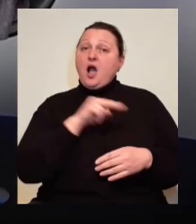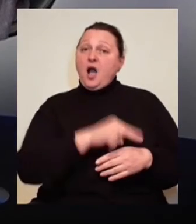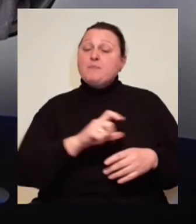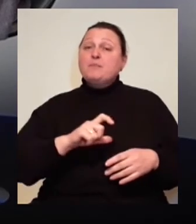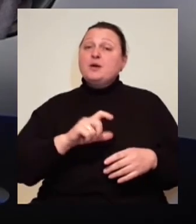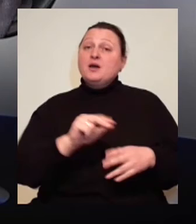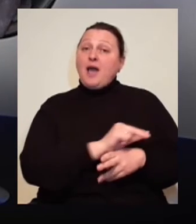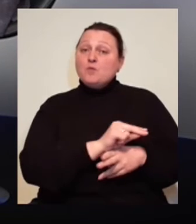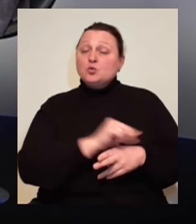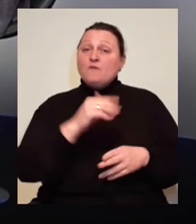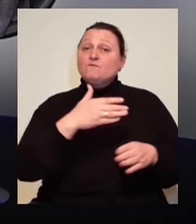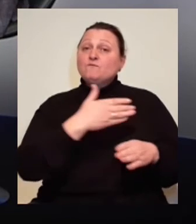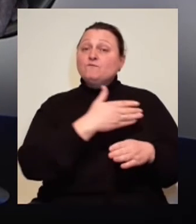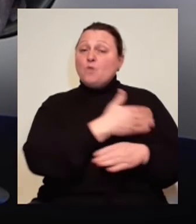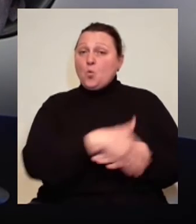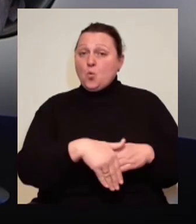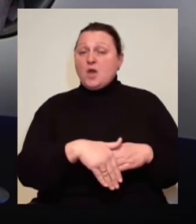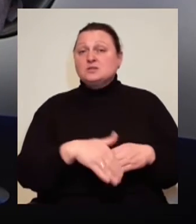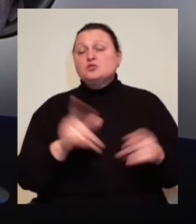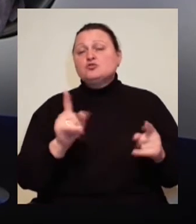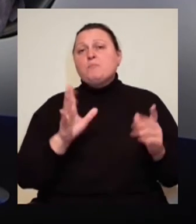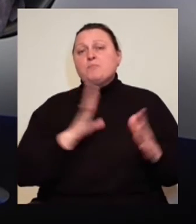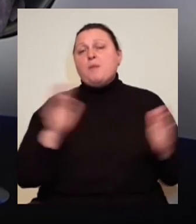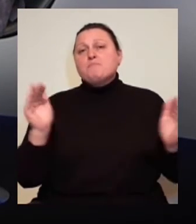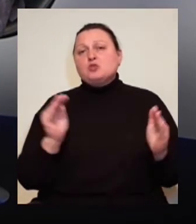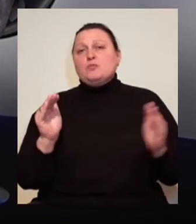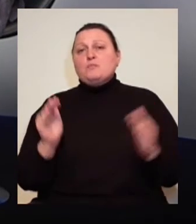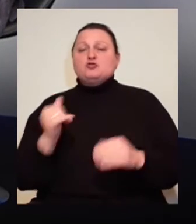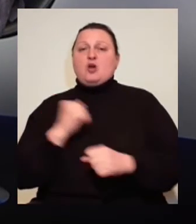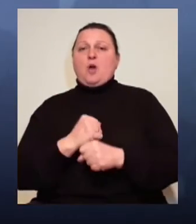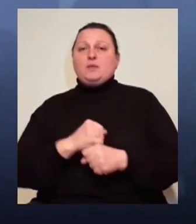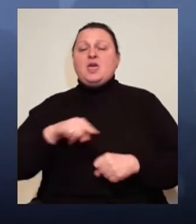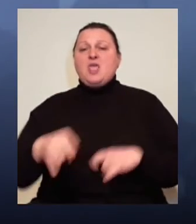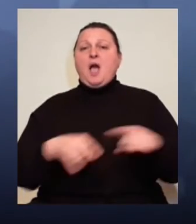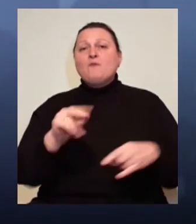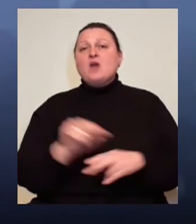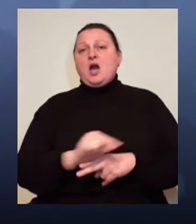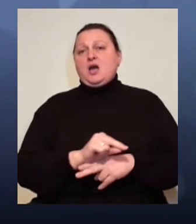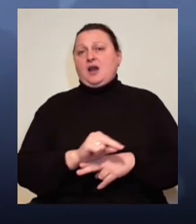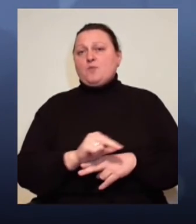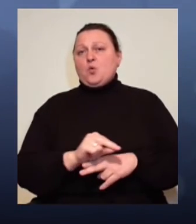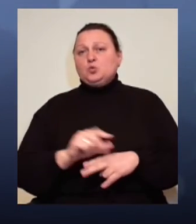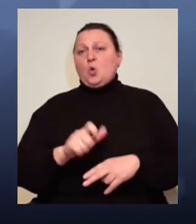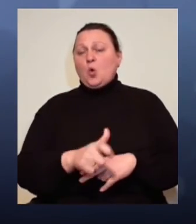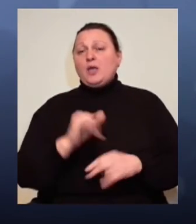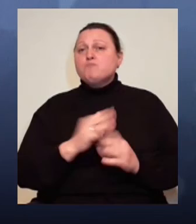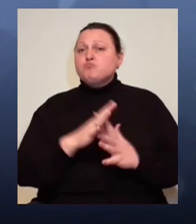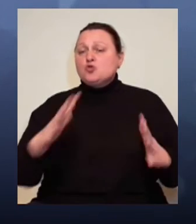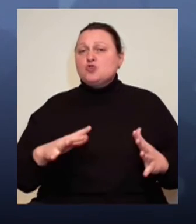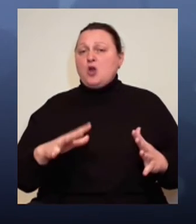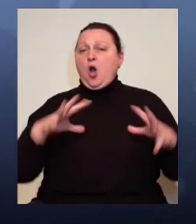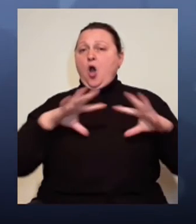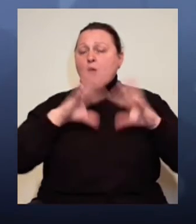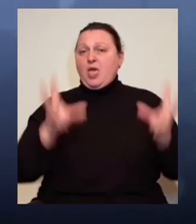щоб з кожним роком робити менший об'єм ямкового ремонту і більший об'єм